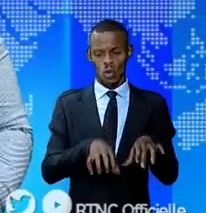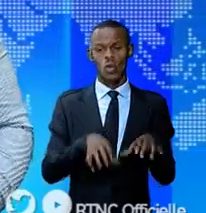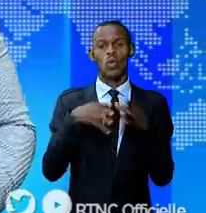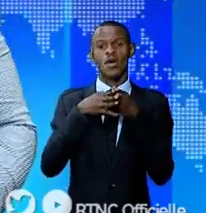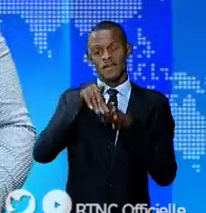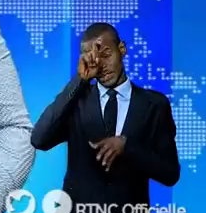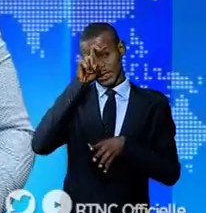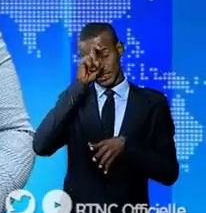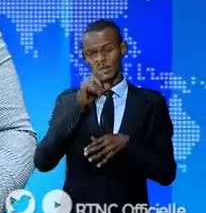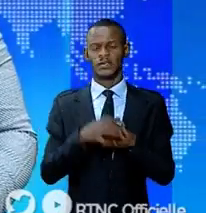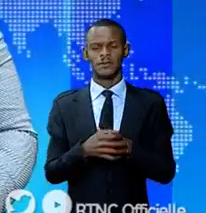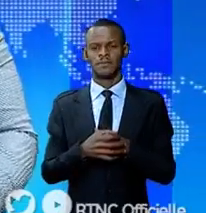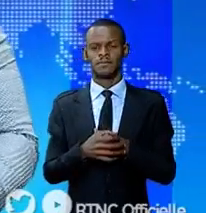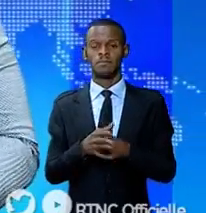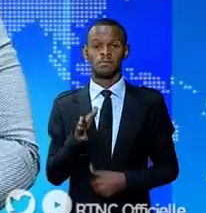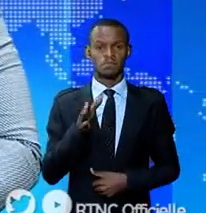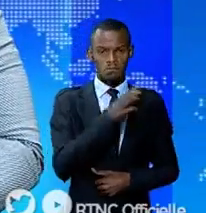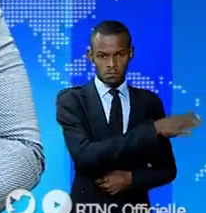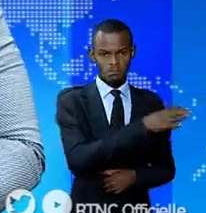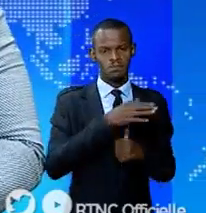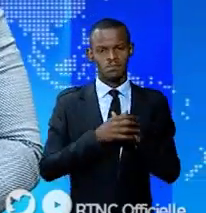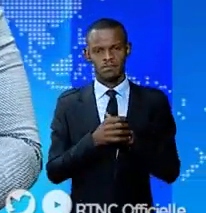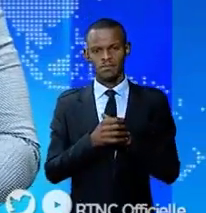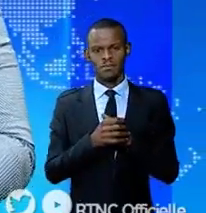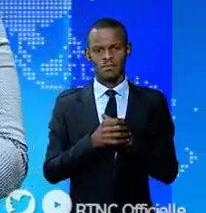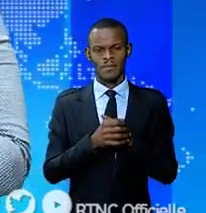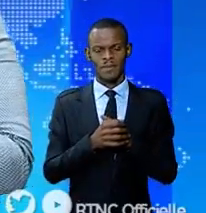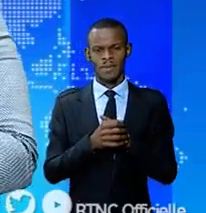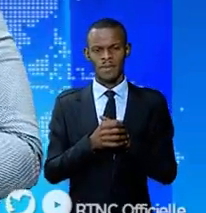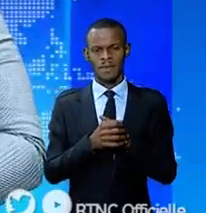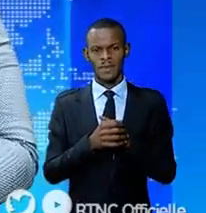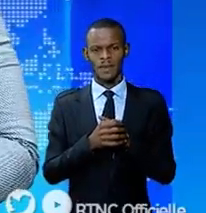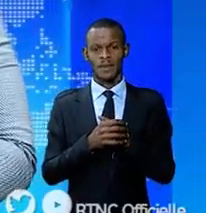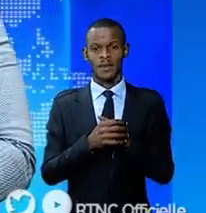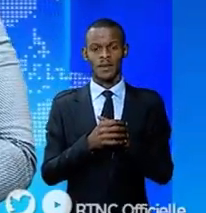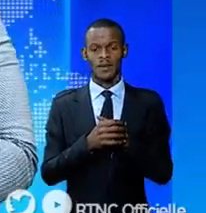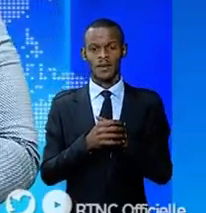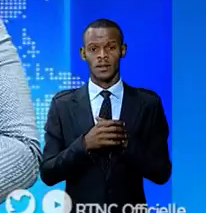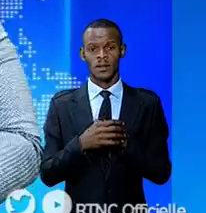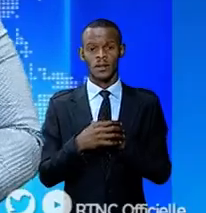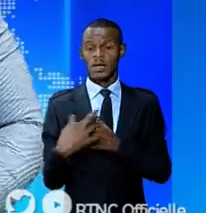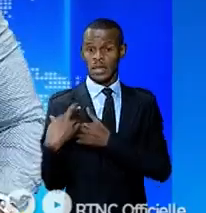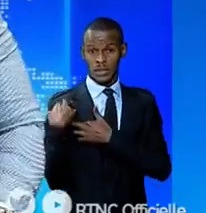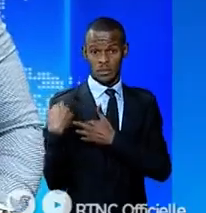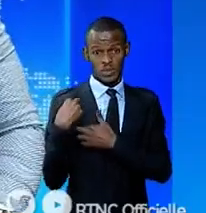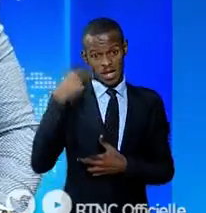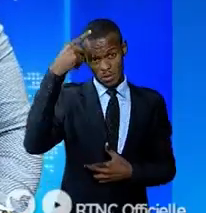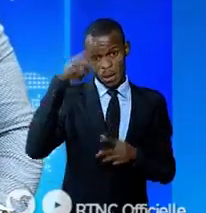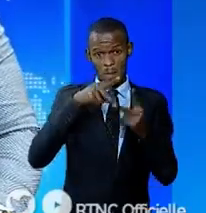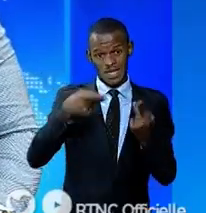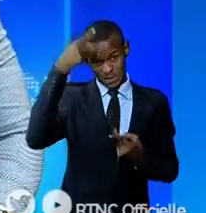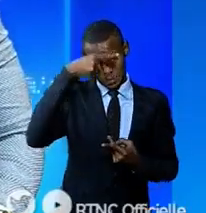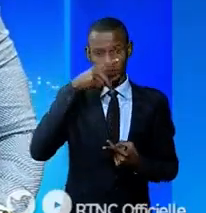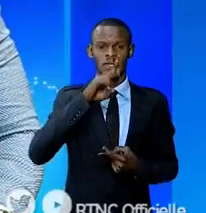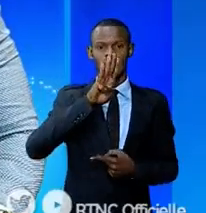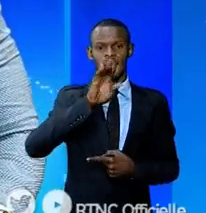l'aquaculture. Modeste Bathilukwebo a fait sa rentrée politique hier samedi à l'occasion d'une matinée politique organisée à la Foire internationale